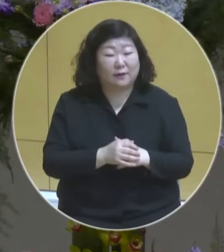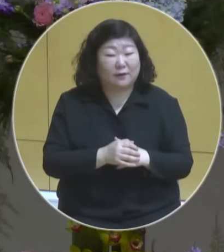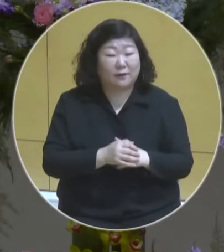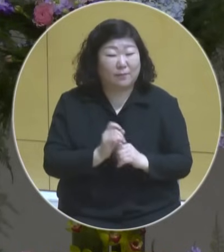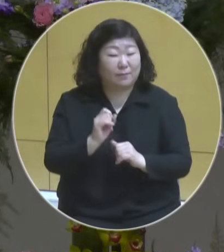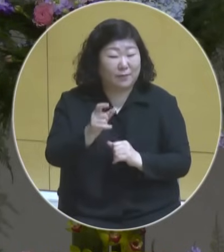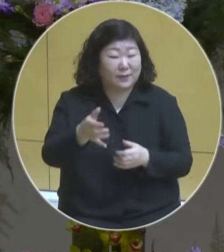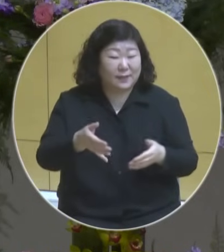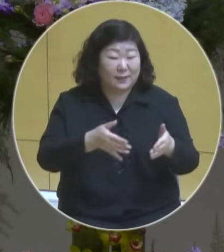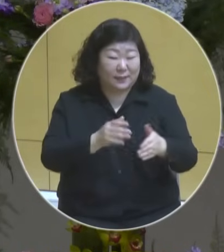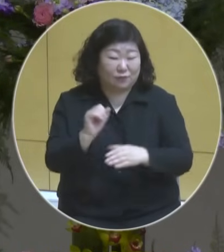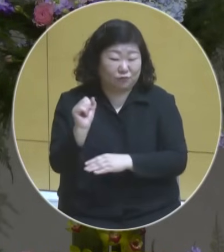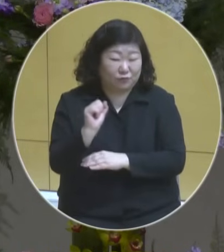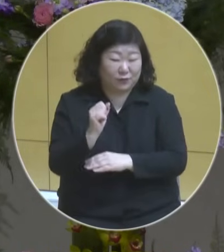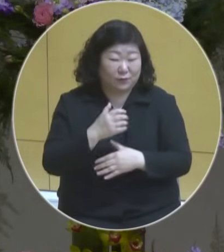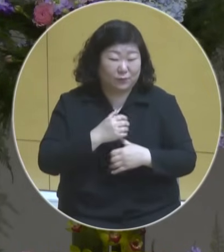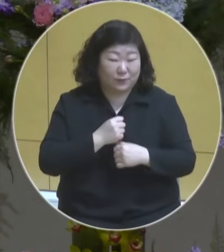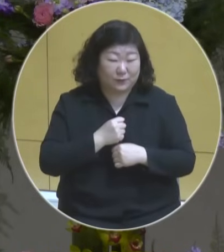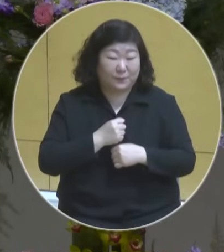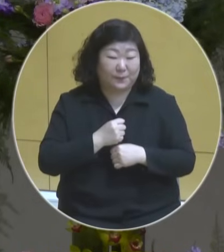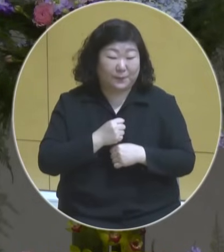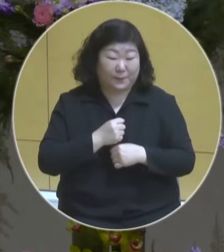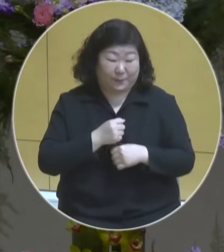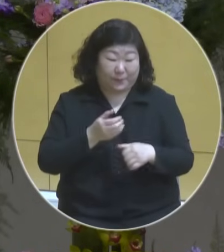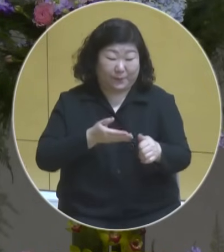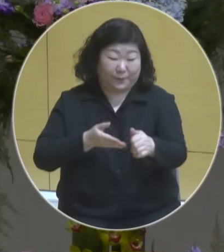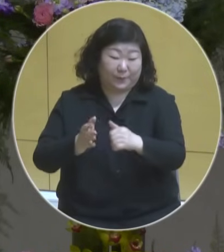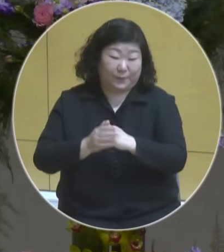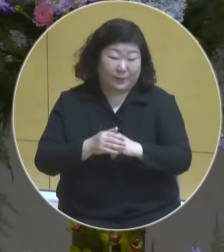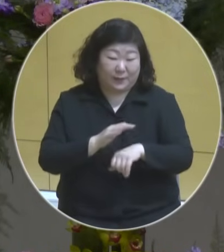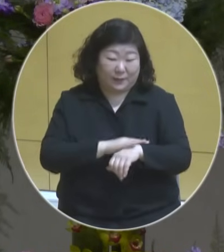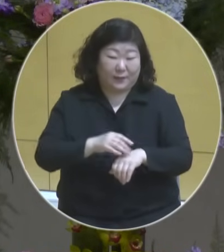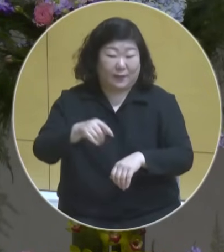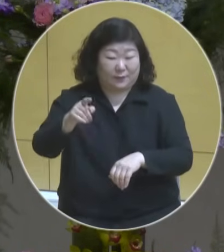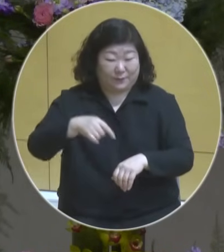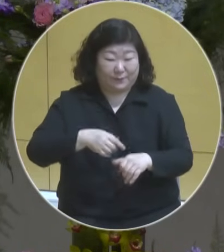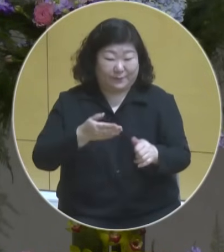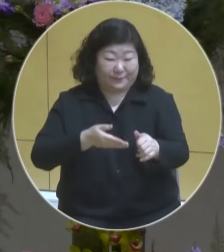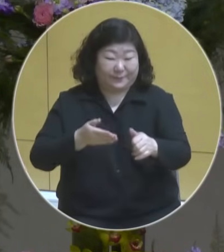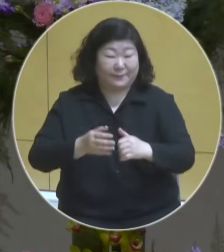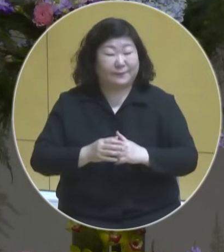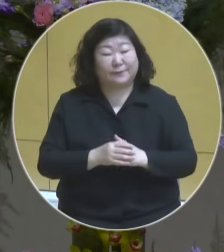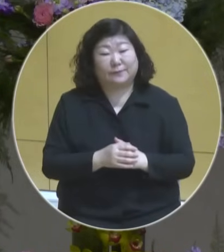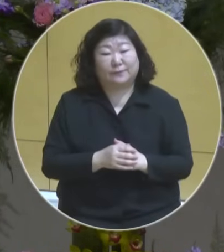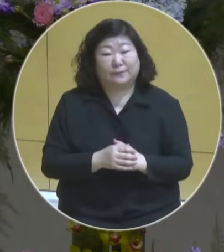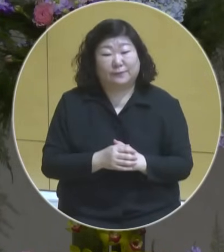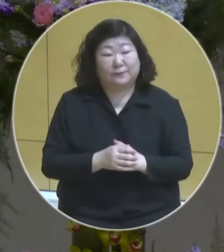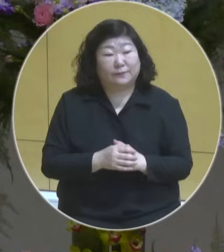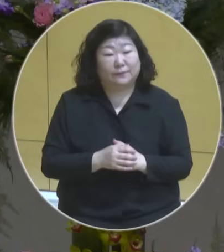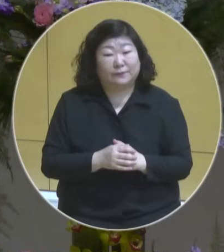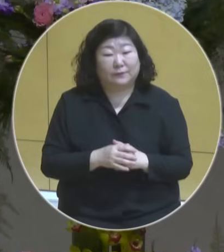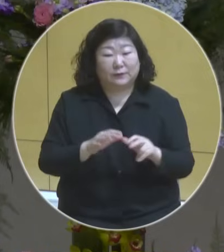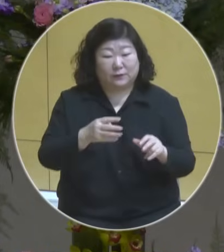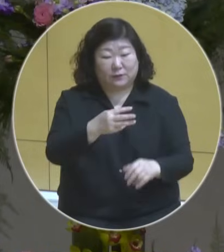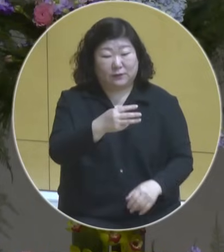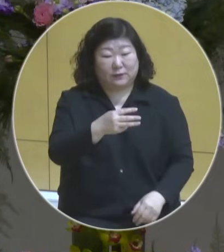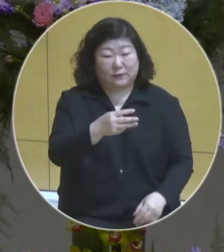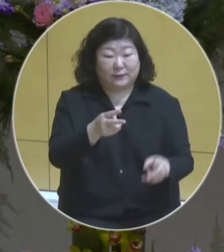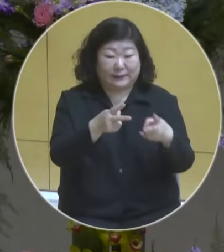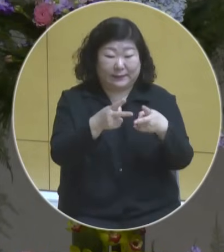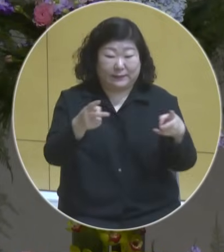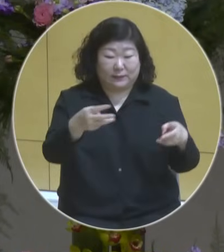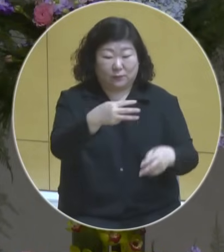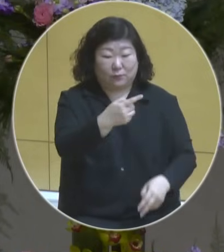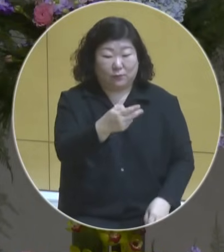여러분 운전 조심하시고요 함께 잘 다녀오시기를 부탁을 드립니다 지금 로뎀 갤러리 이층에